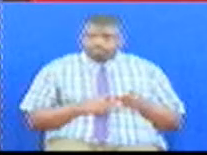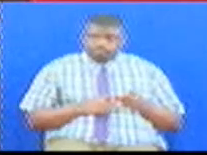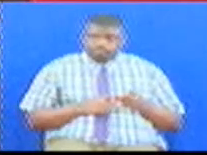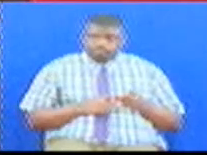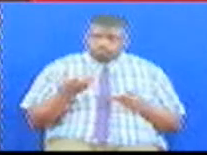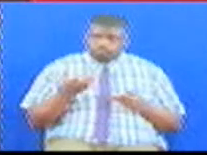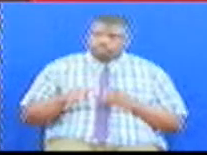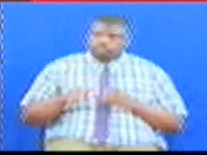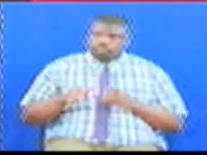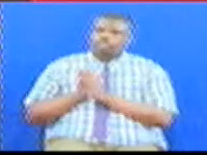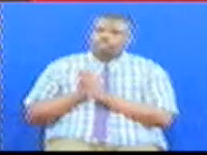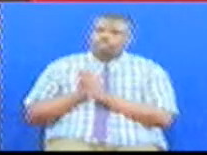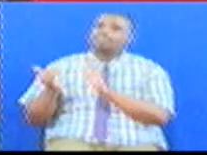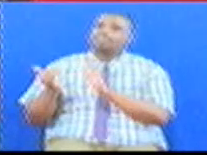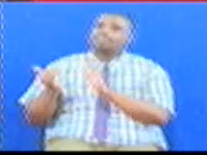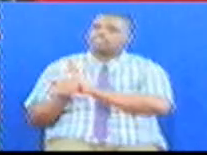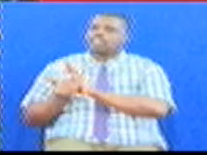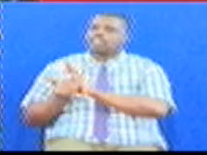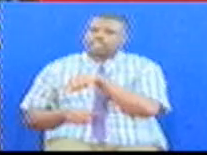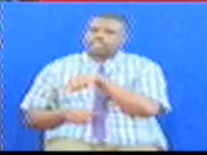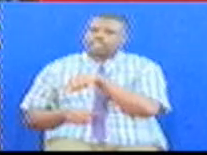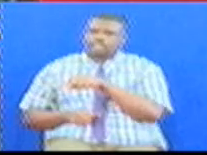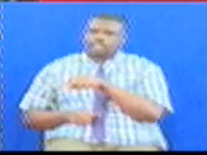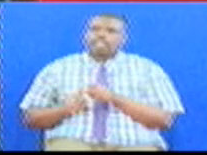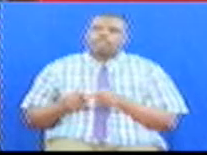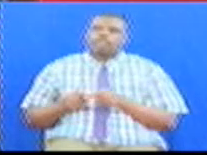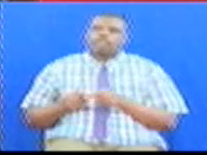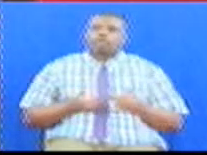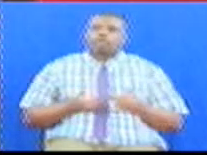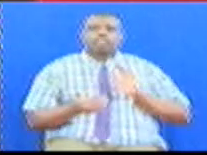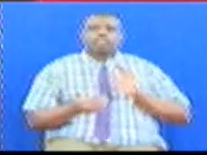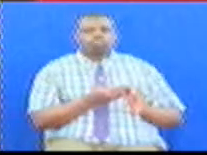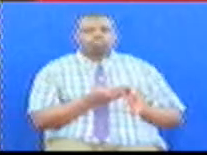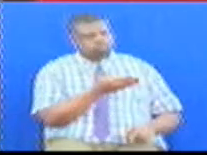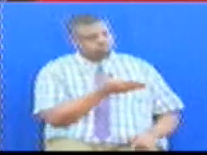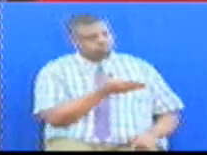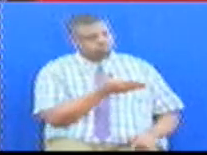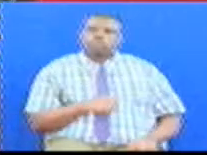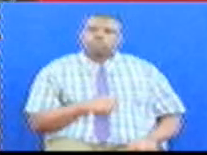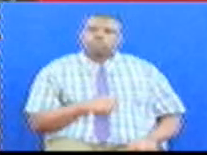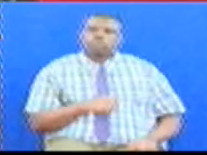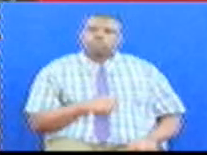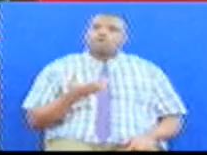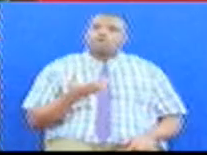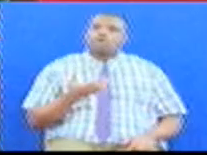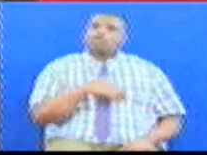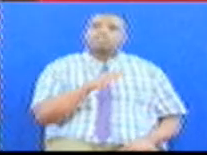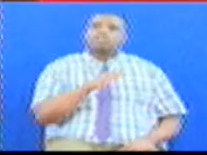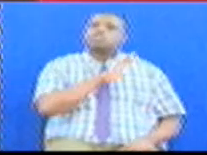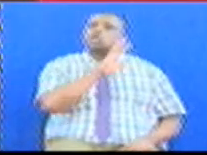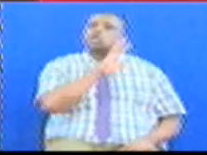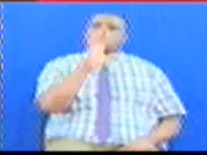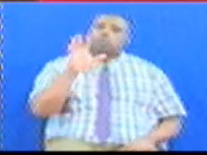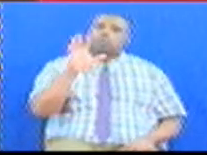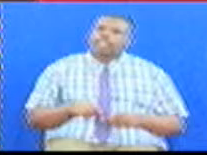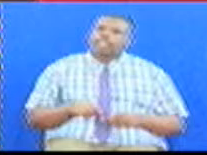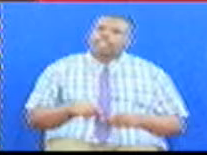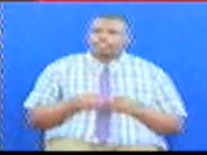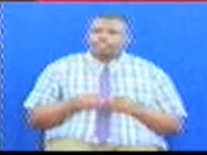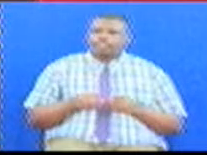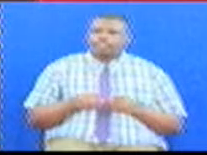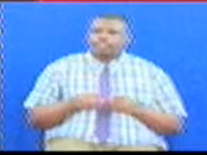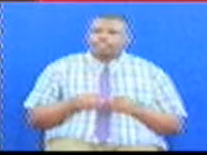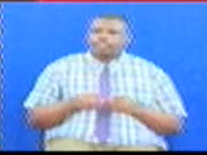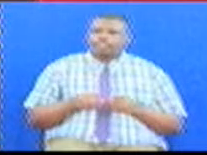waziri wa katiba na sheria, mheshimiwa mwanasheria mkuu, mheshimiwa mawaziri nyote, na nyote mlioweza